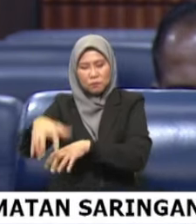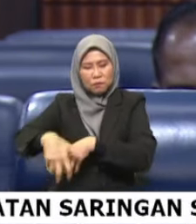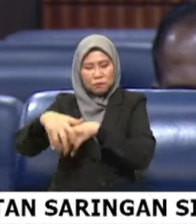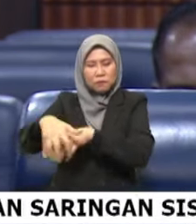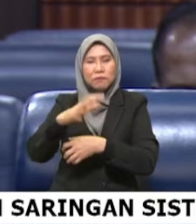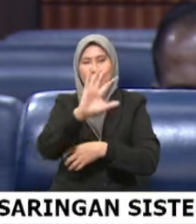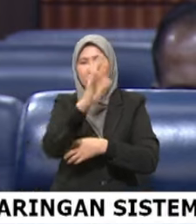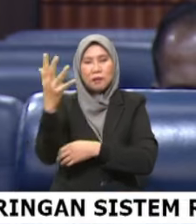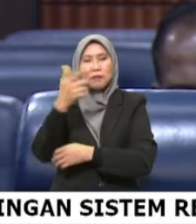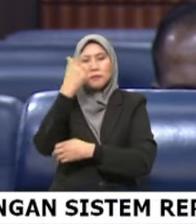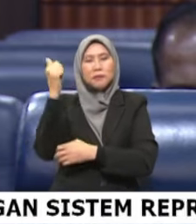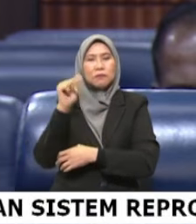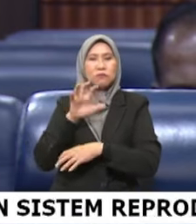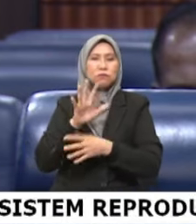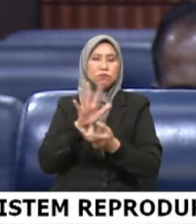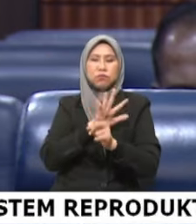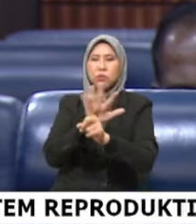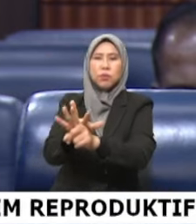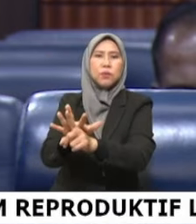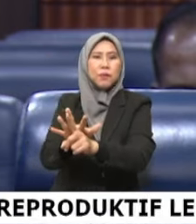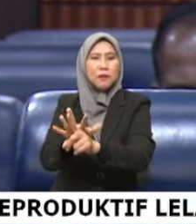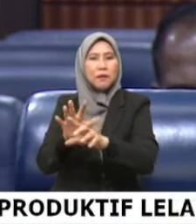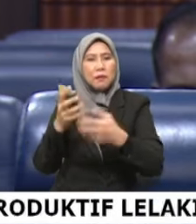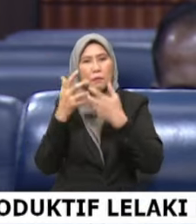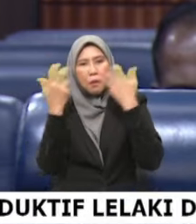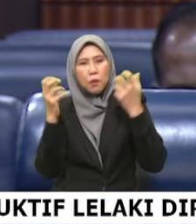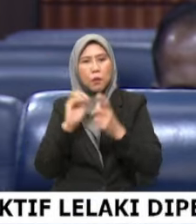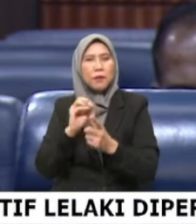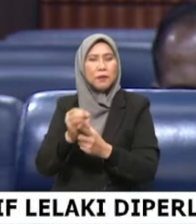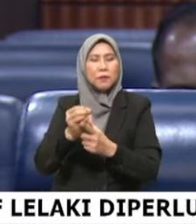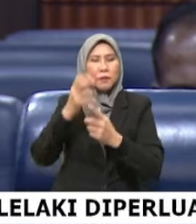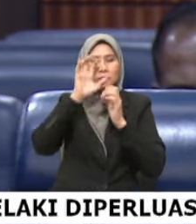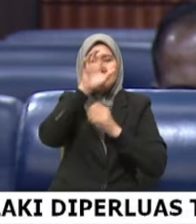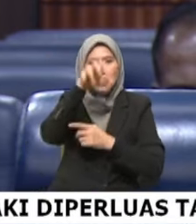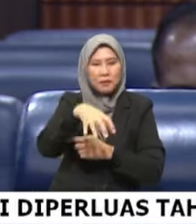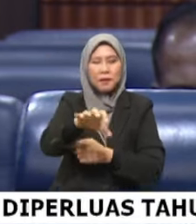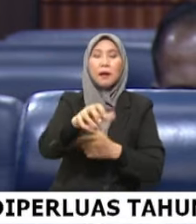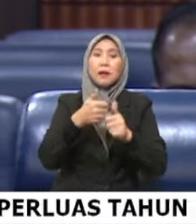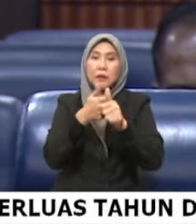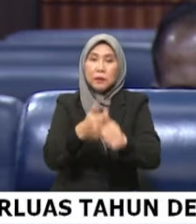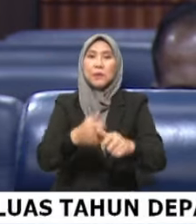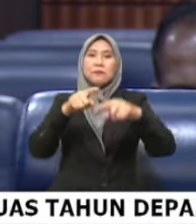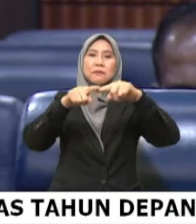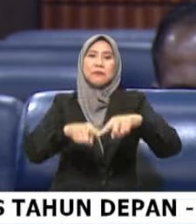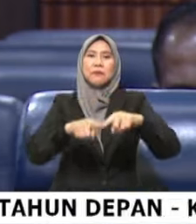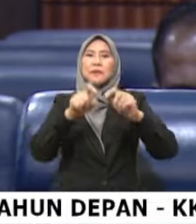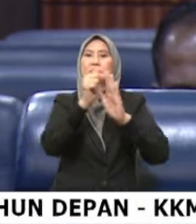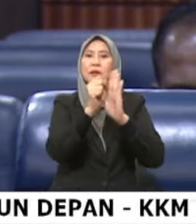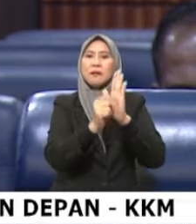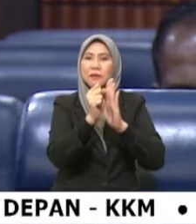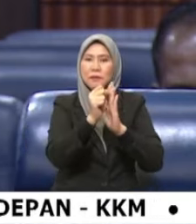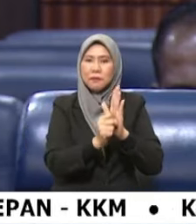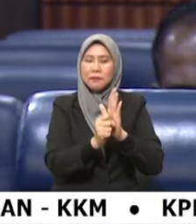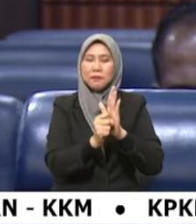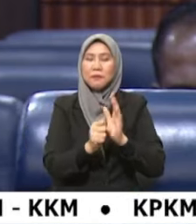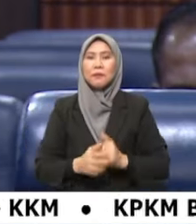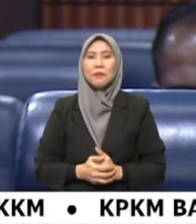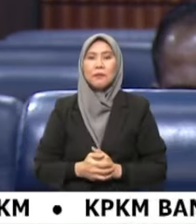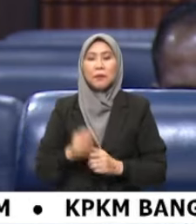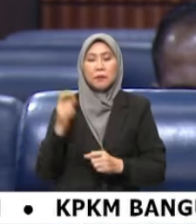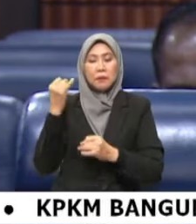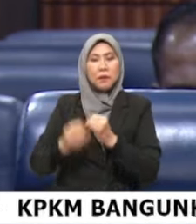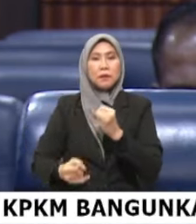akibat serangan hidup balia tertaluk kepada syarat-syarat yang telah ditetapkan. Sehingga penghujung